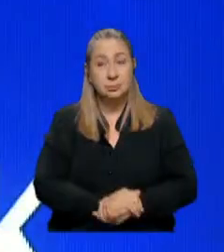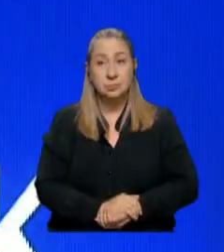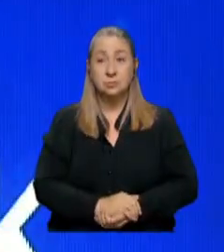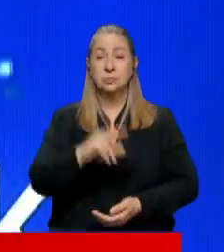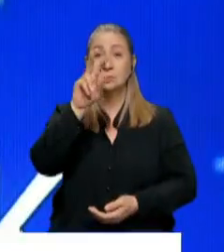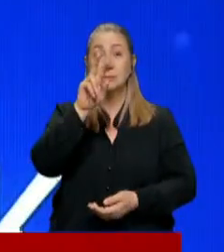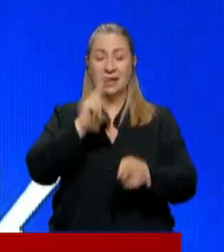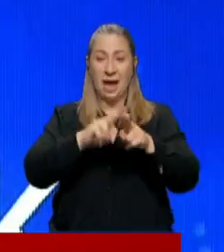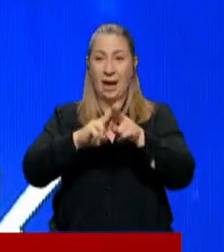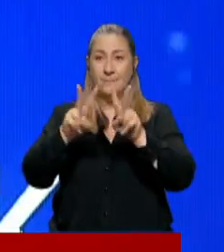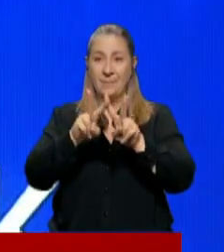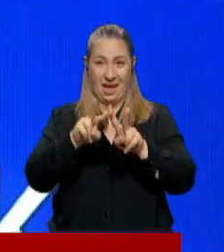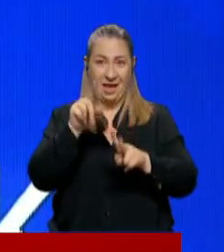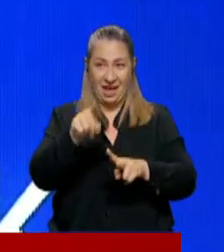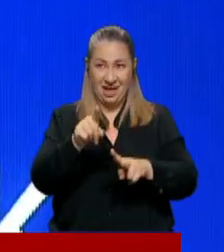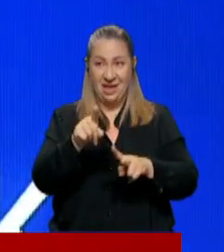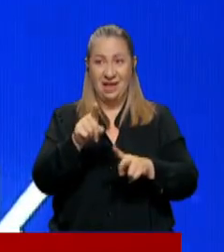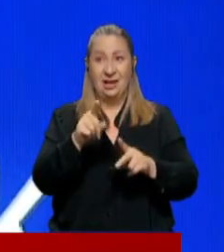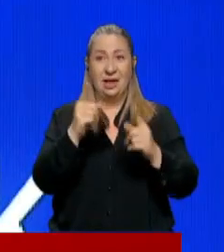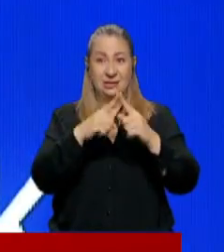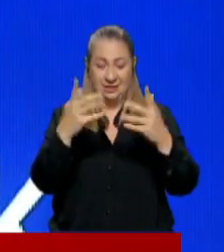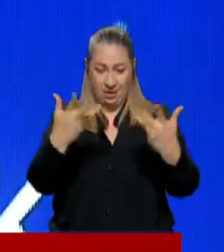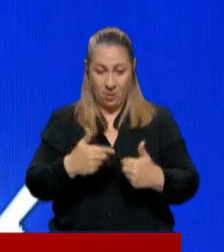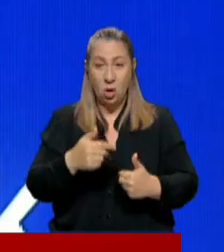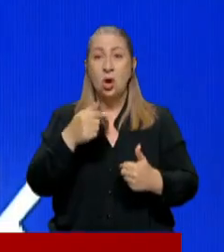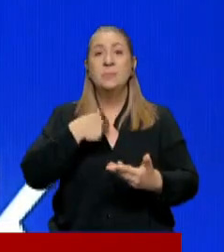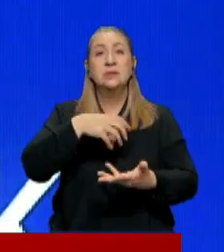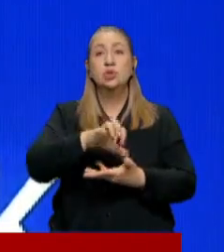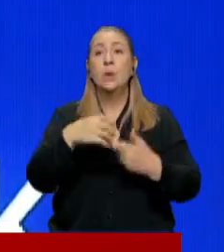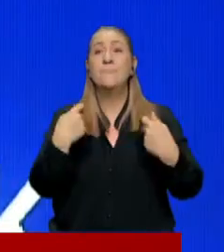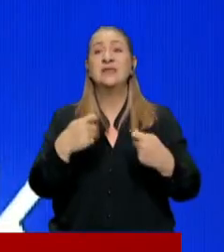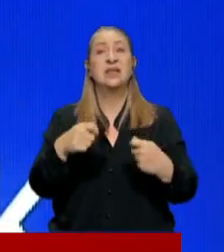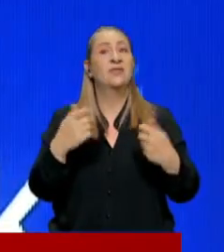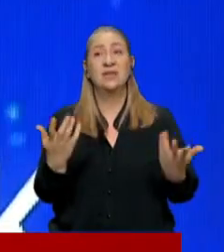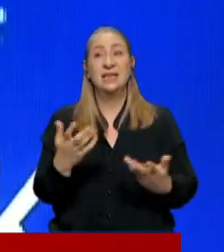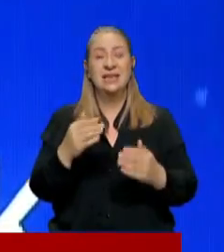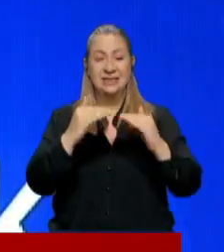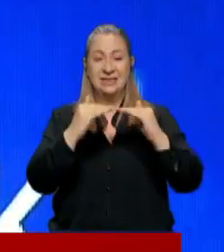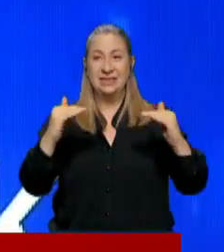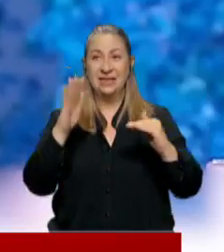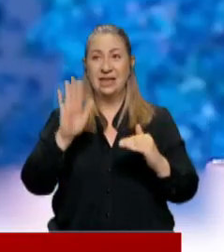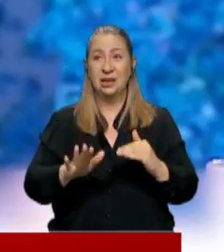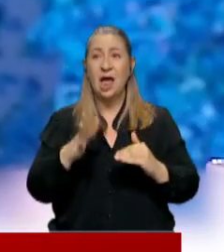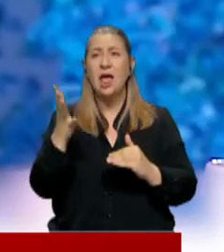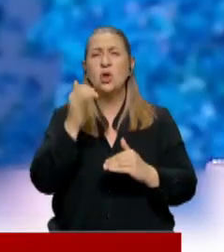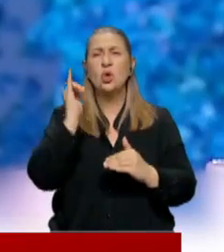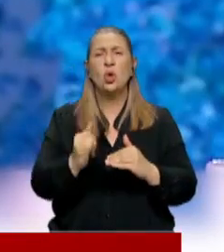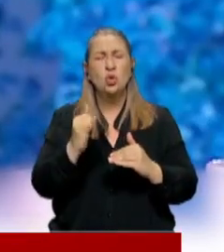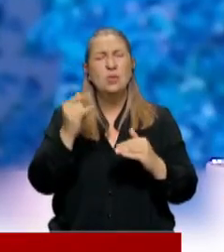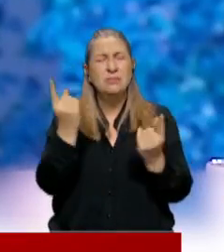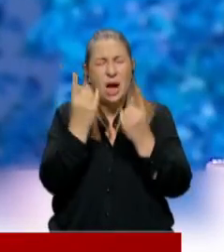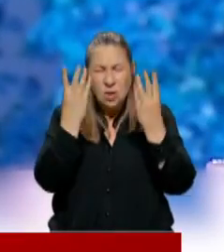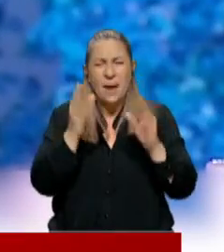Kur korumalı TL mevduat ve katılma hesabı. Bütçeye oluşturduğu maliyet de sınırlı kalmıştır. En kötü senaryoda